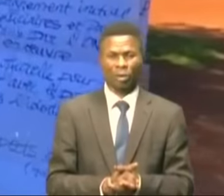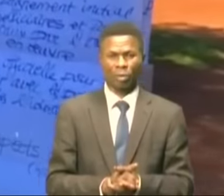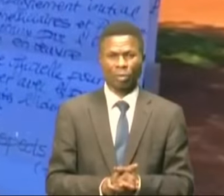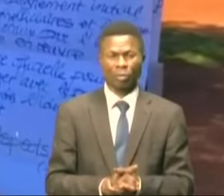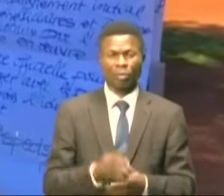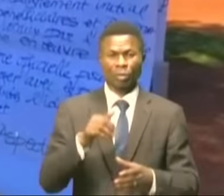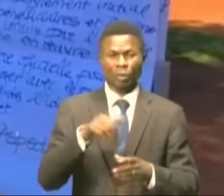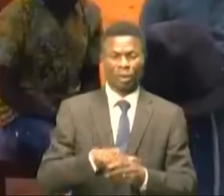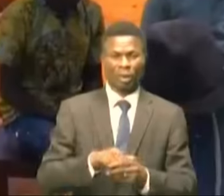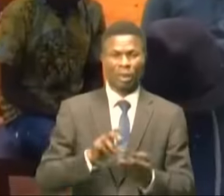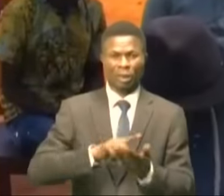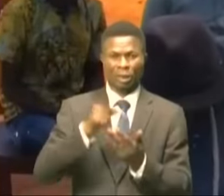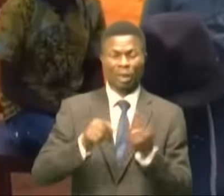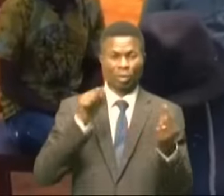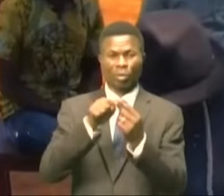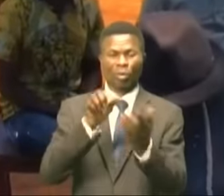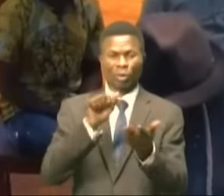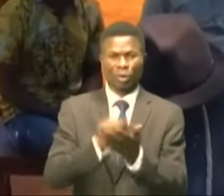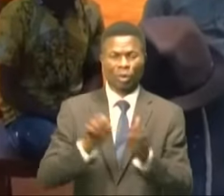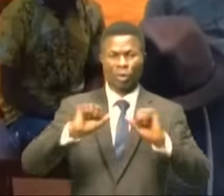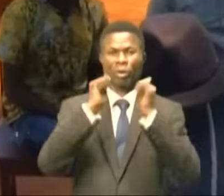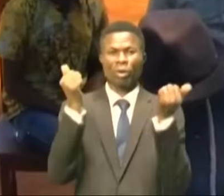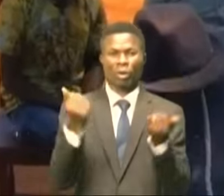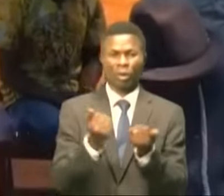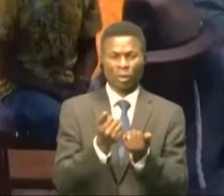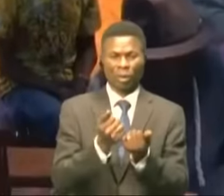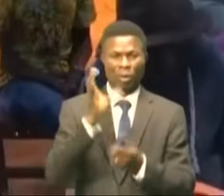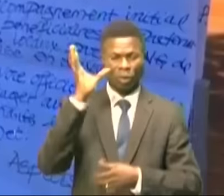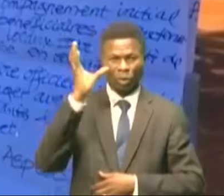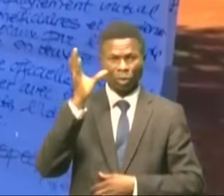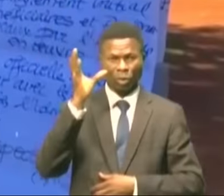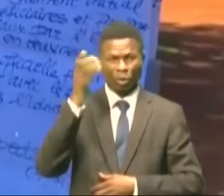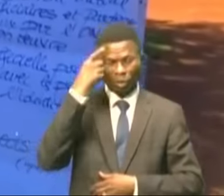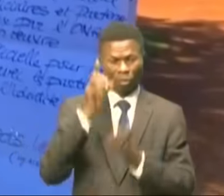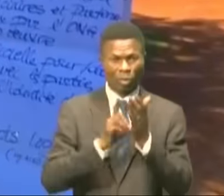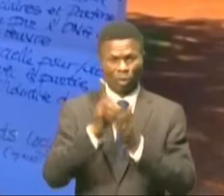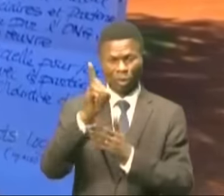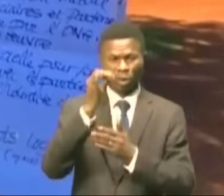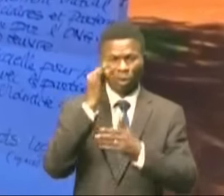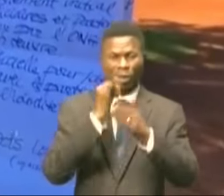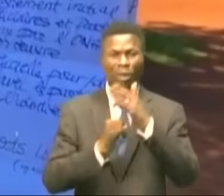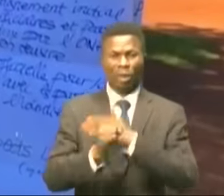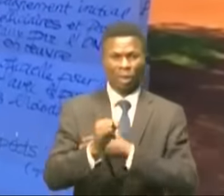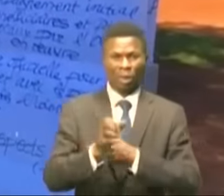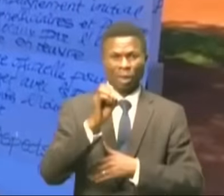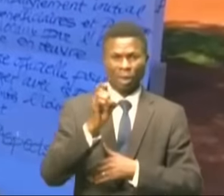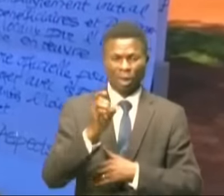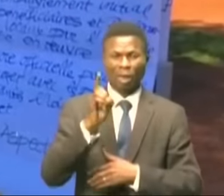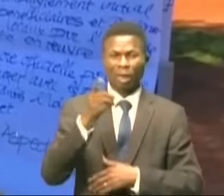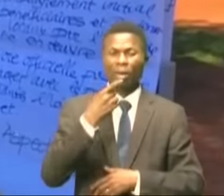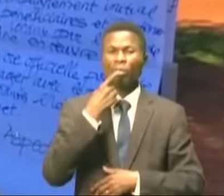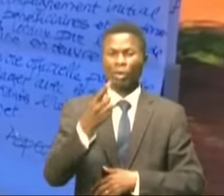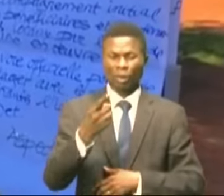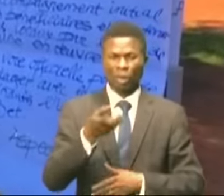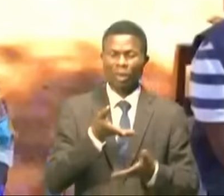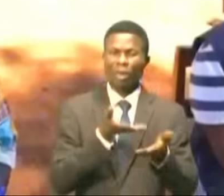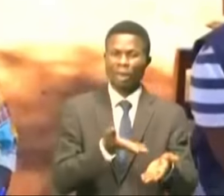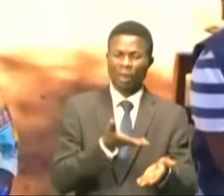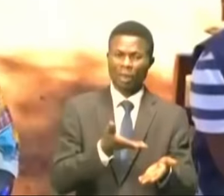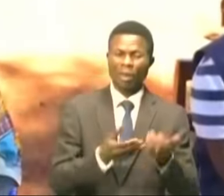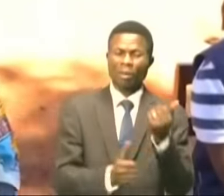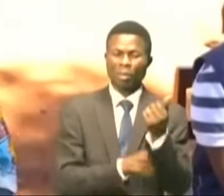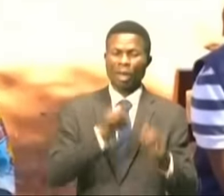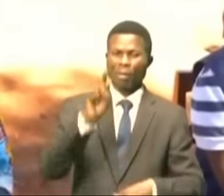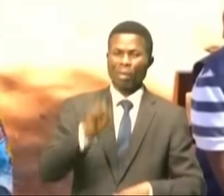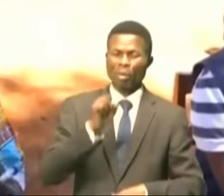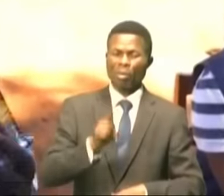Dans le cadre de ces objectifs, l'association locale pour le développement intégral, ALDI, assiste simplement ceux qui sont dans le besoin